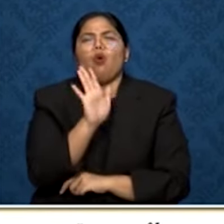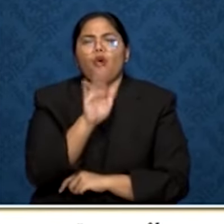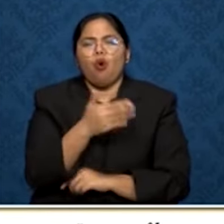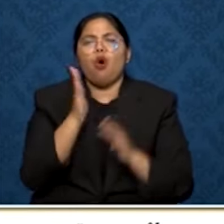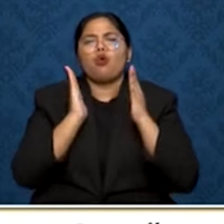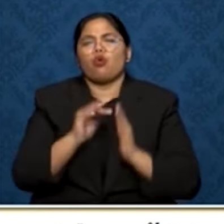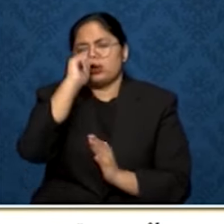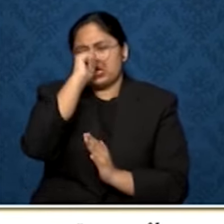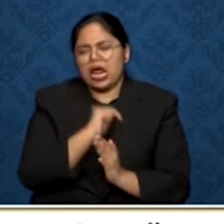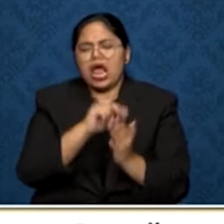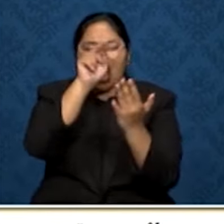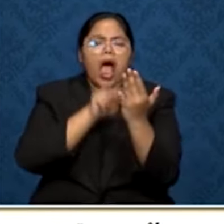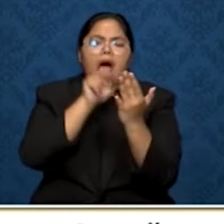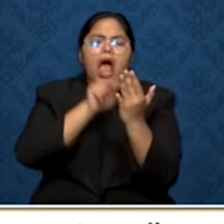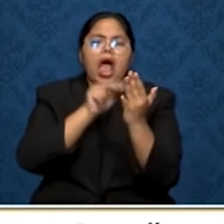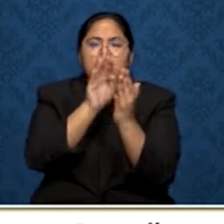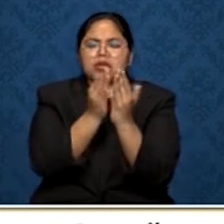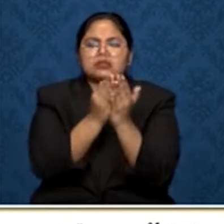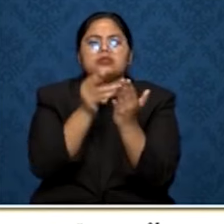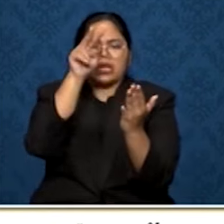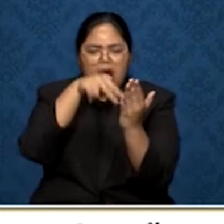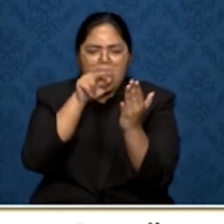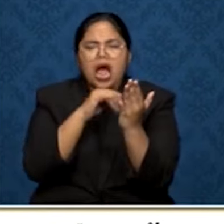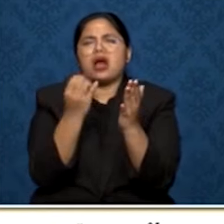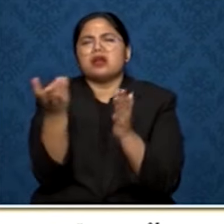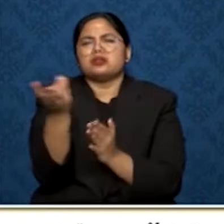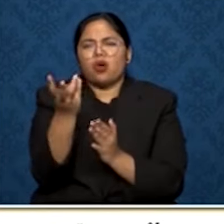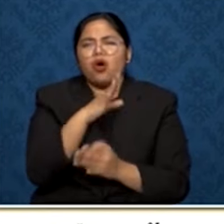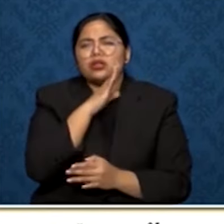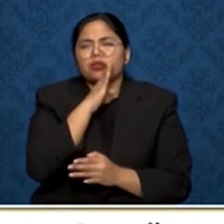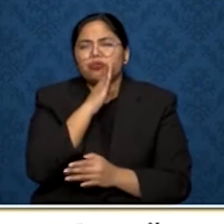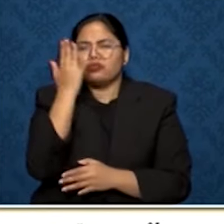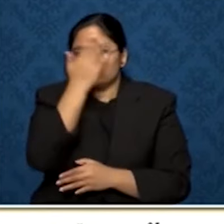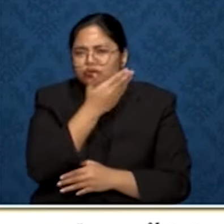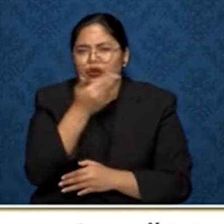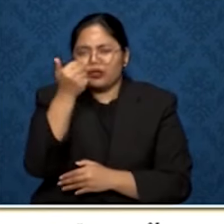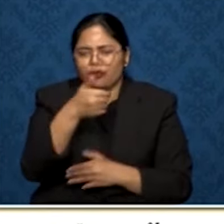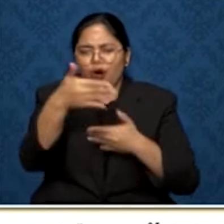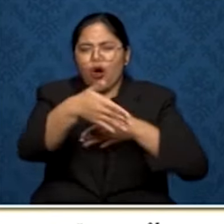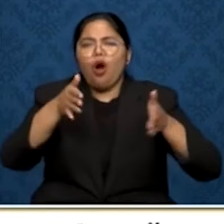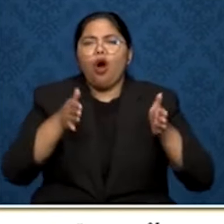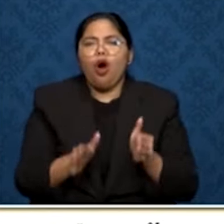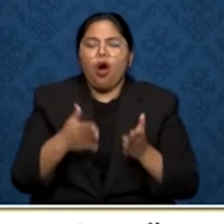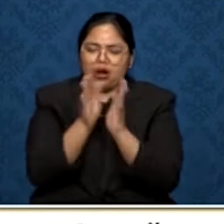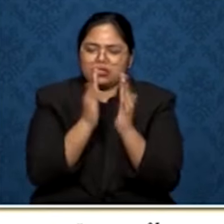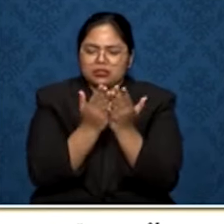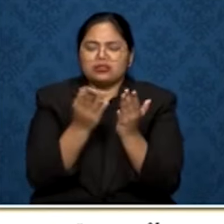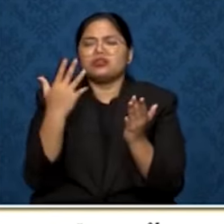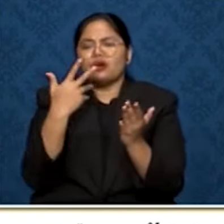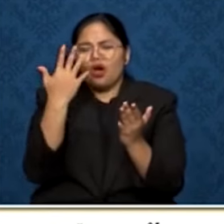ต้องมการปรปรงครับถ้ามีห้องหนสữสวยๆห้สมุสวยๆ เนี่ยผมเขใจกิก